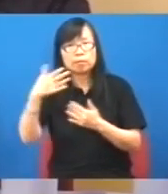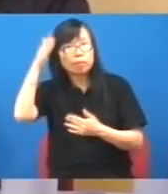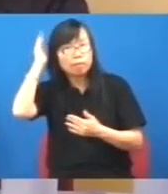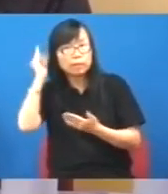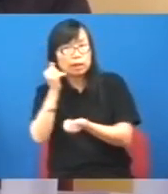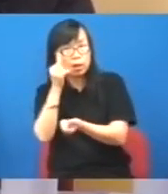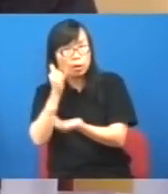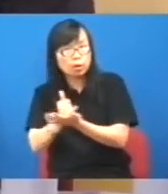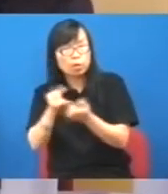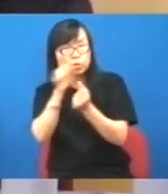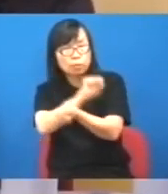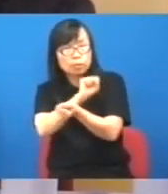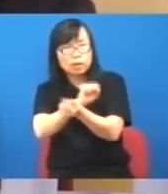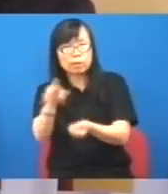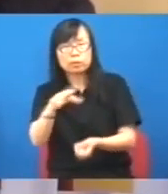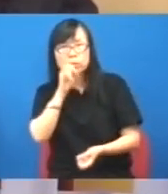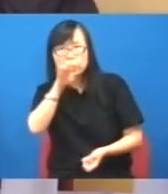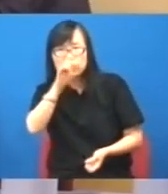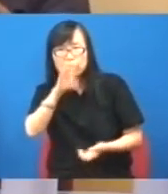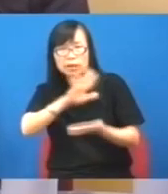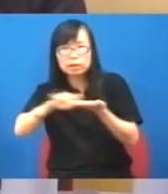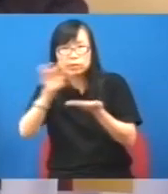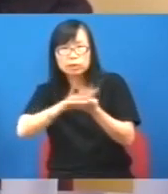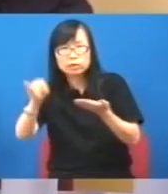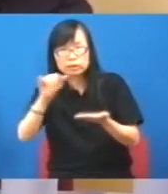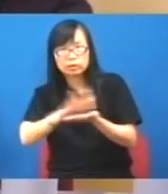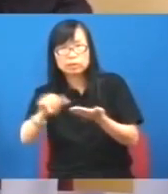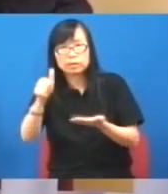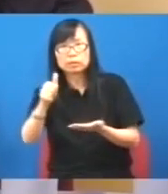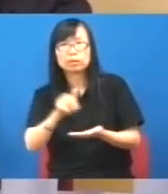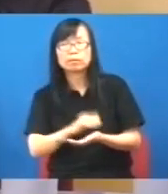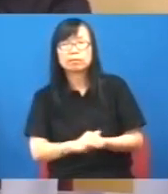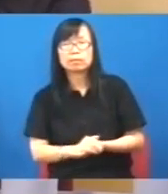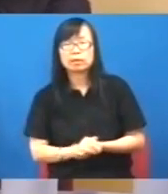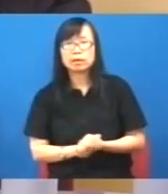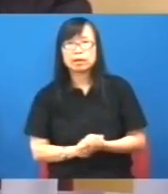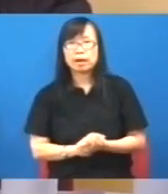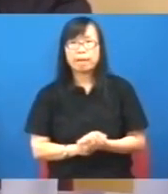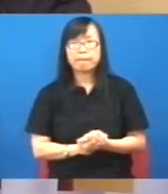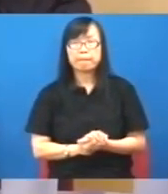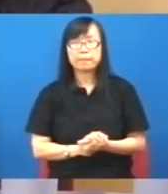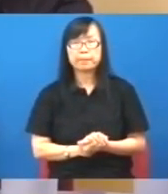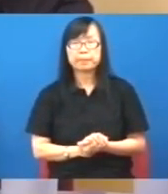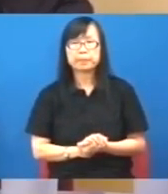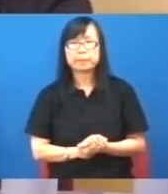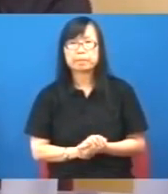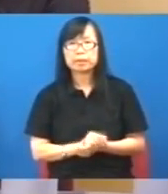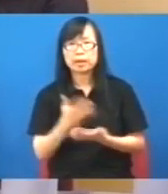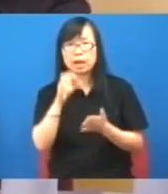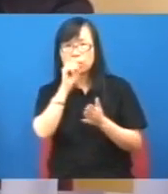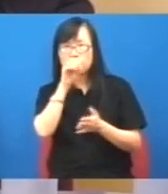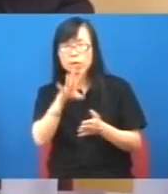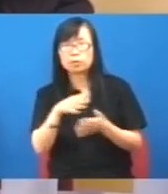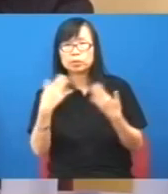坐監啊，係俾你講多啲嘢講清楚啫喎，你公唔公道先啊？劉曉波主要代價就係點樣咧？一講完之後